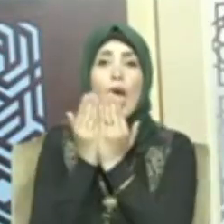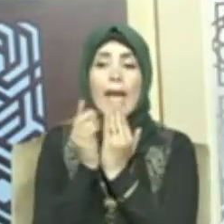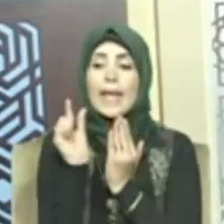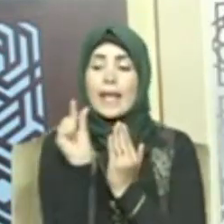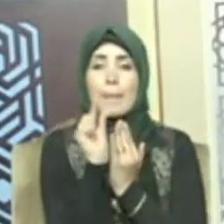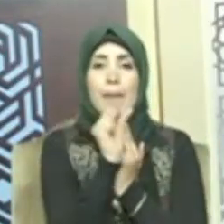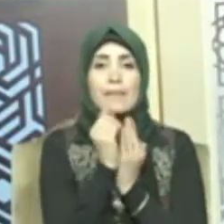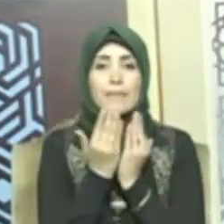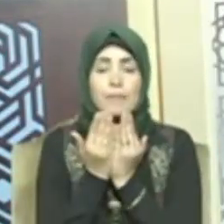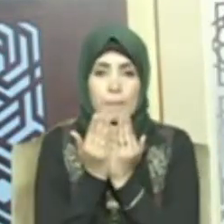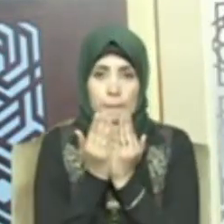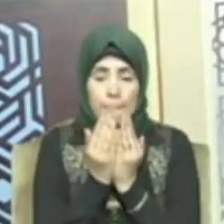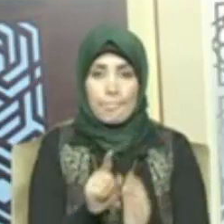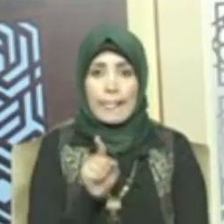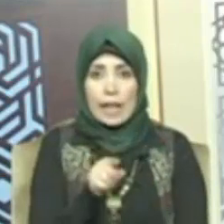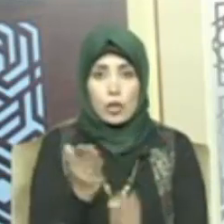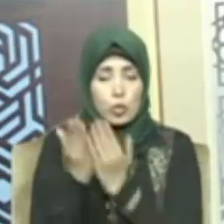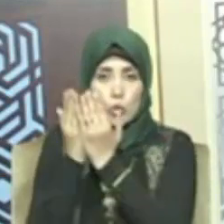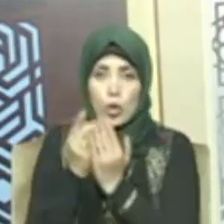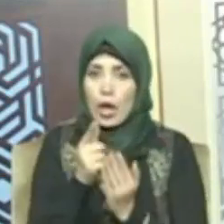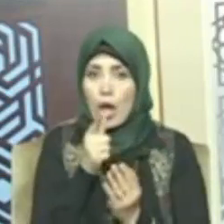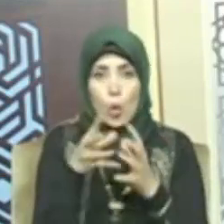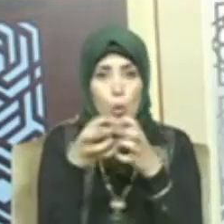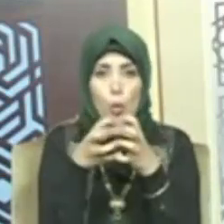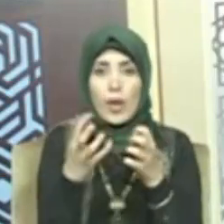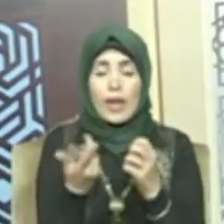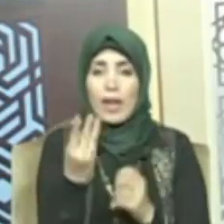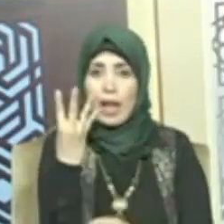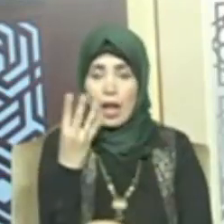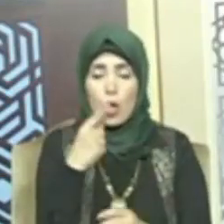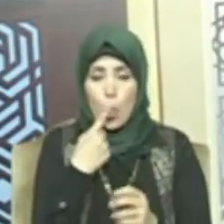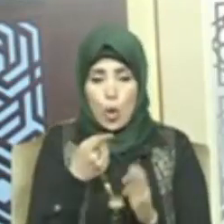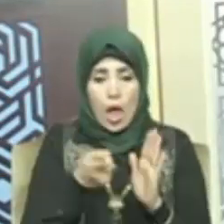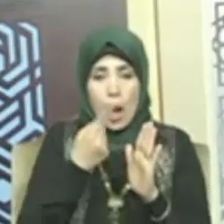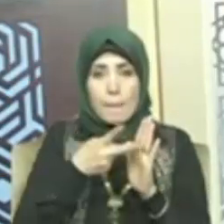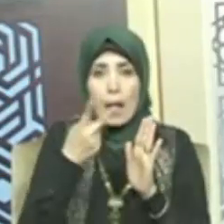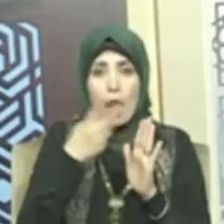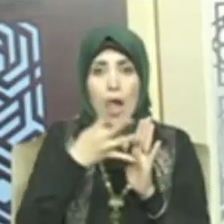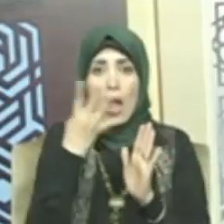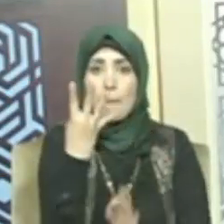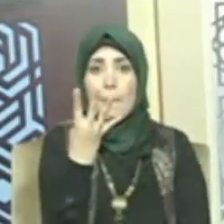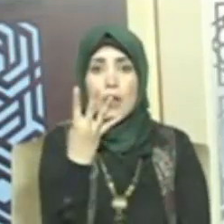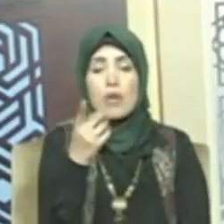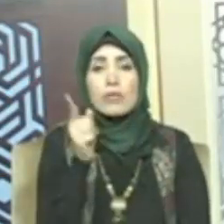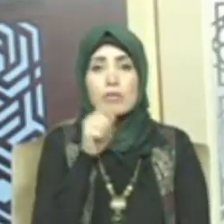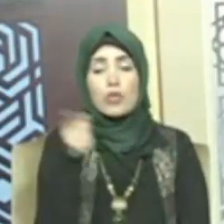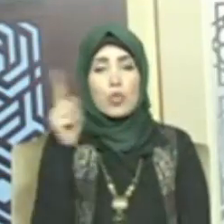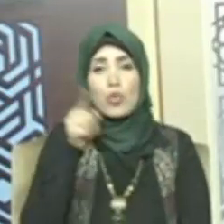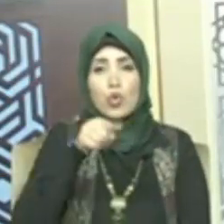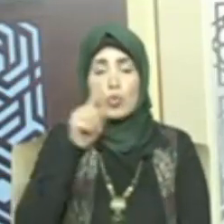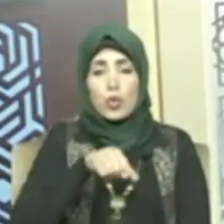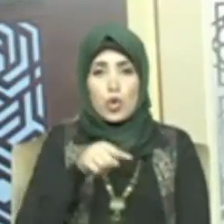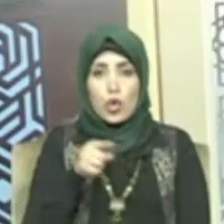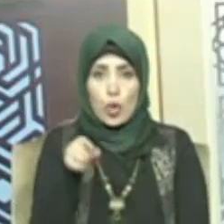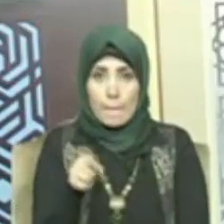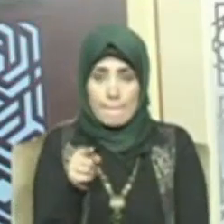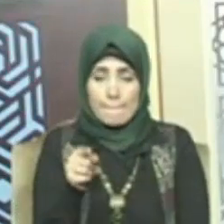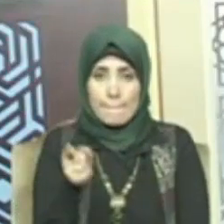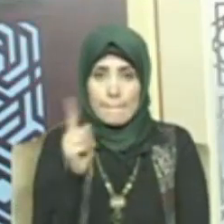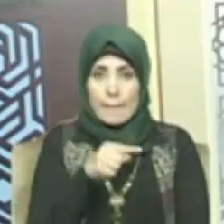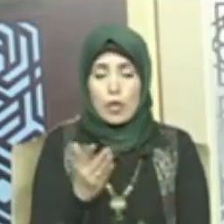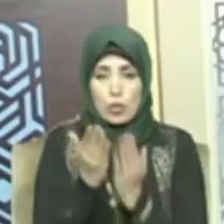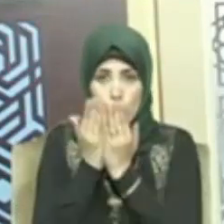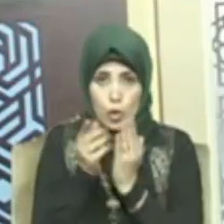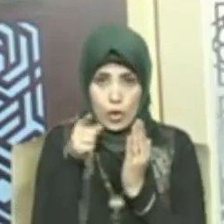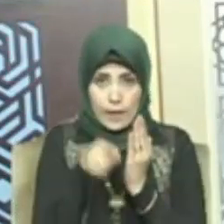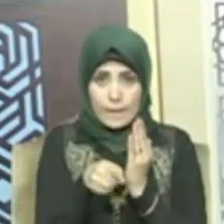كلمات من قالها أربع مرات حين يصبح وحين يمسي حرم الله